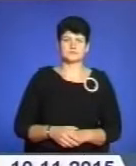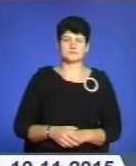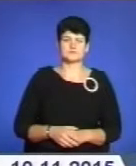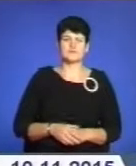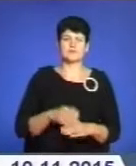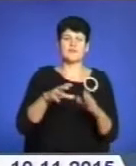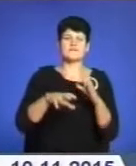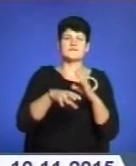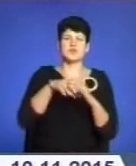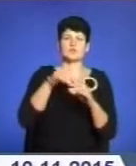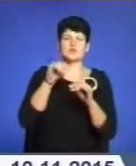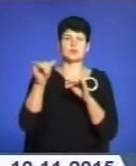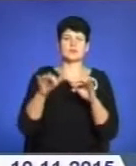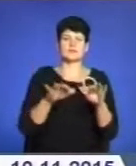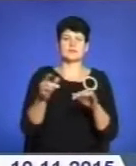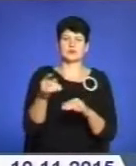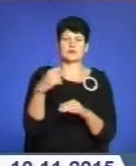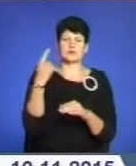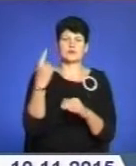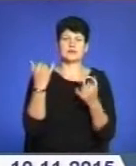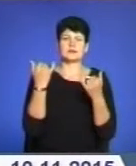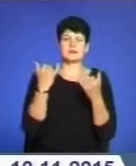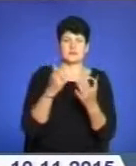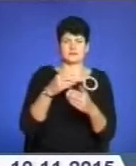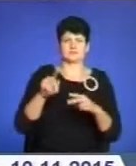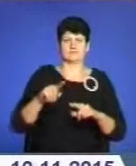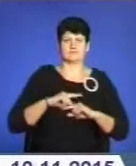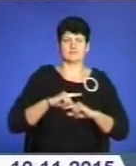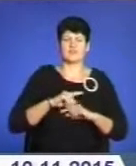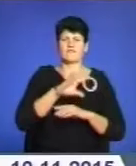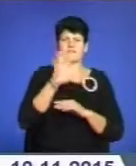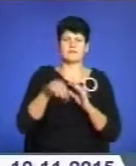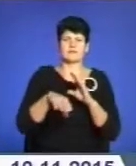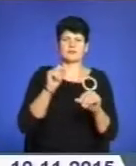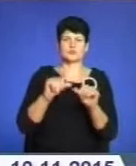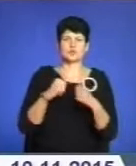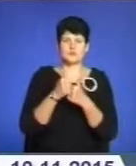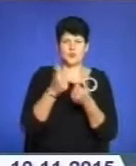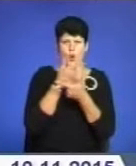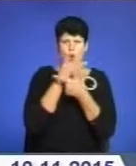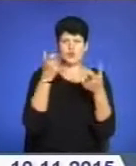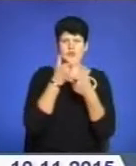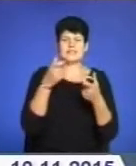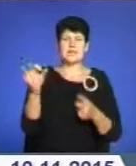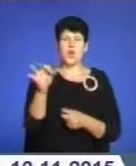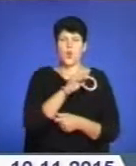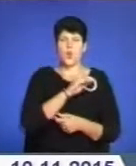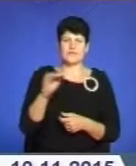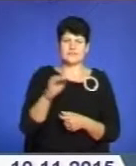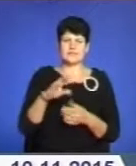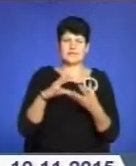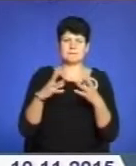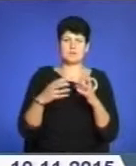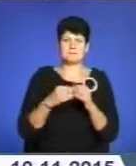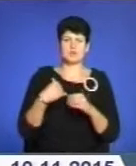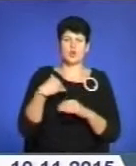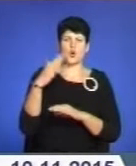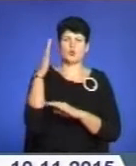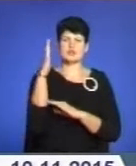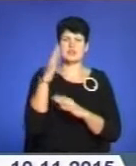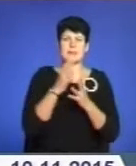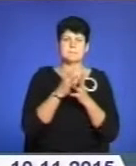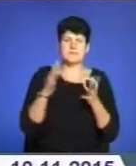Виборчий процес на Тернопільщині на фінішній прямій. Майже всі виборчі комісії оголосили офіційні підсумки голосування. Більшість вже